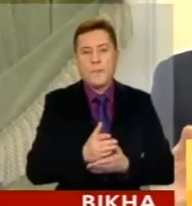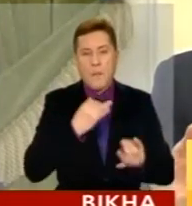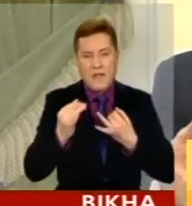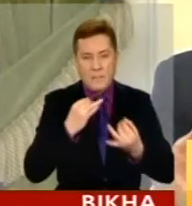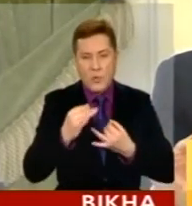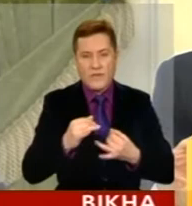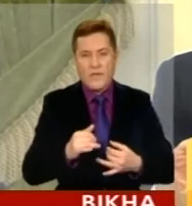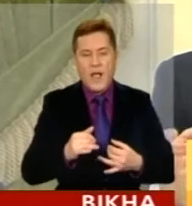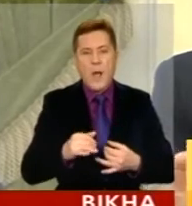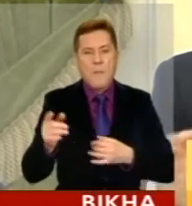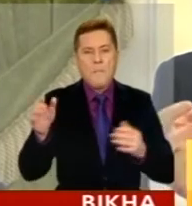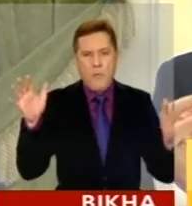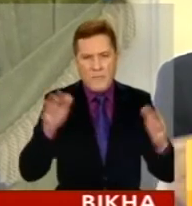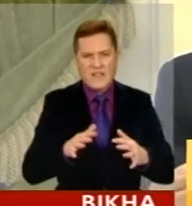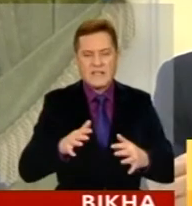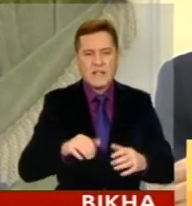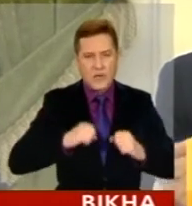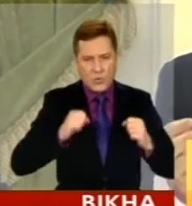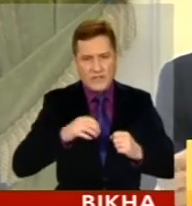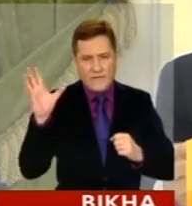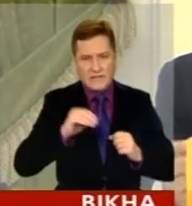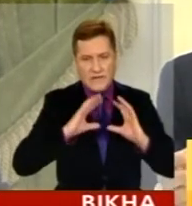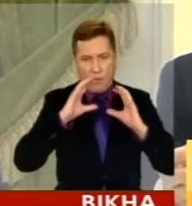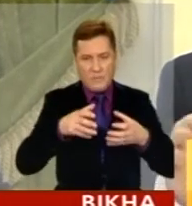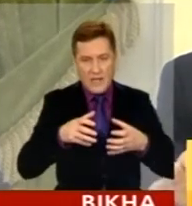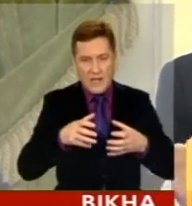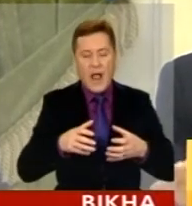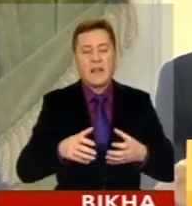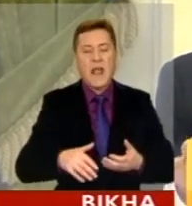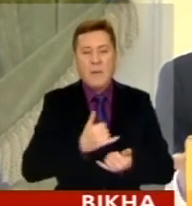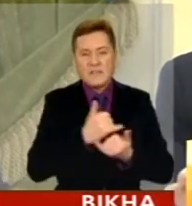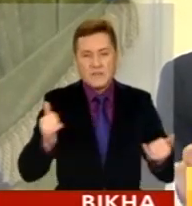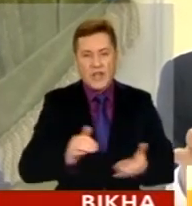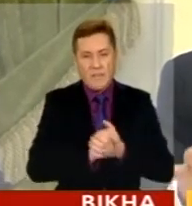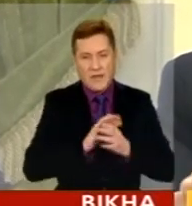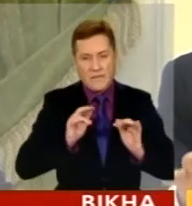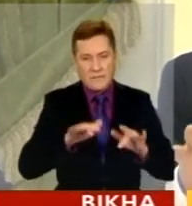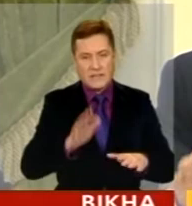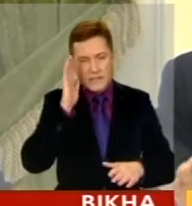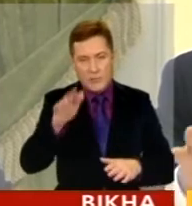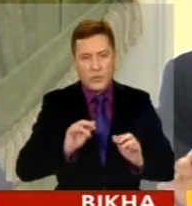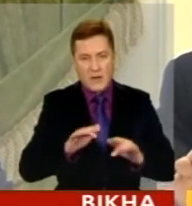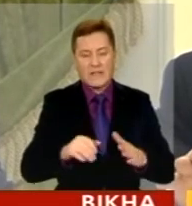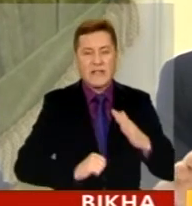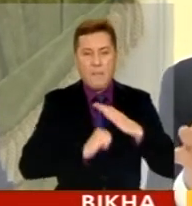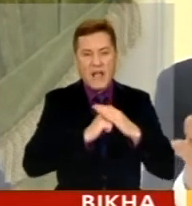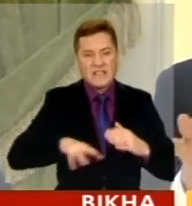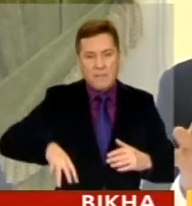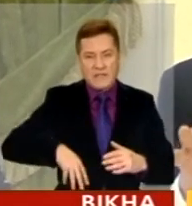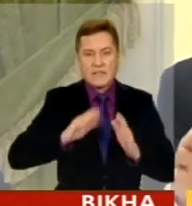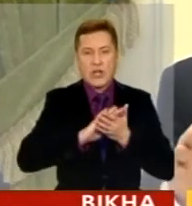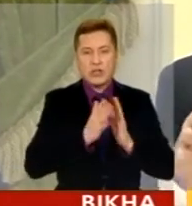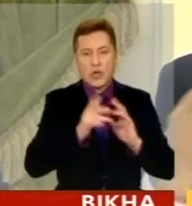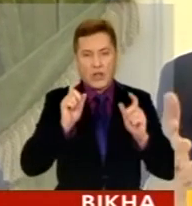Мобілізація усилий всього світу для обеспечения мирного процесса будет происходить на базе Минских соглашений, которые в